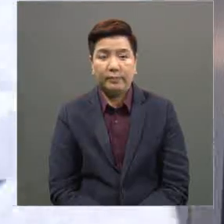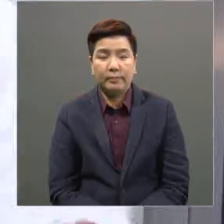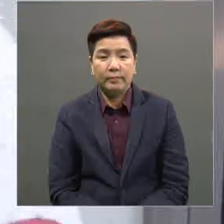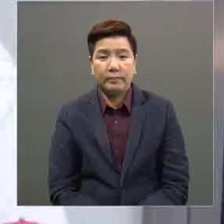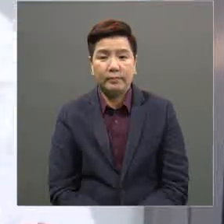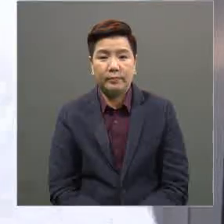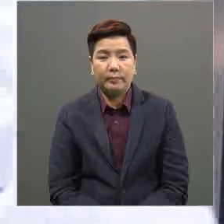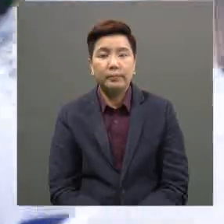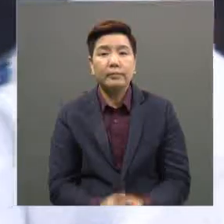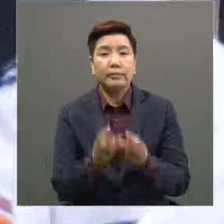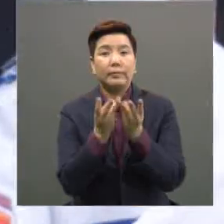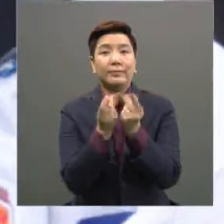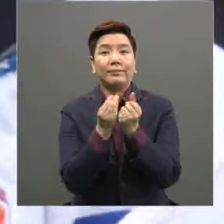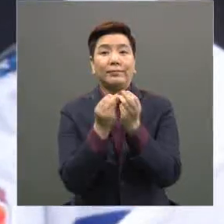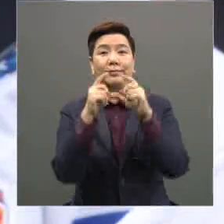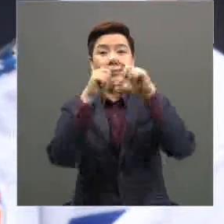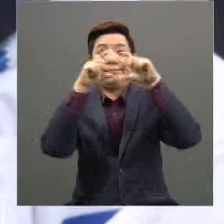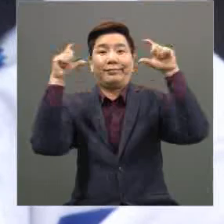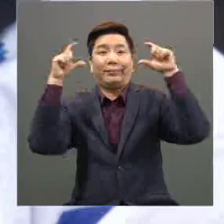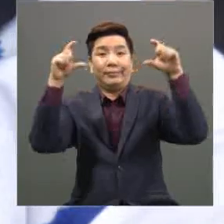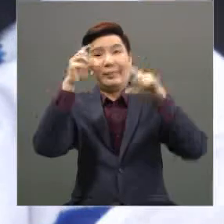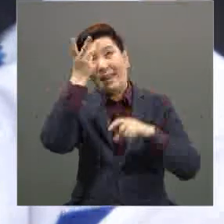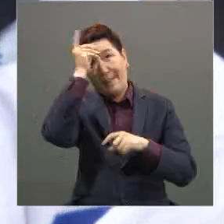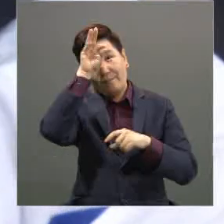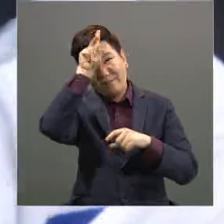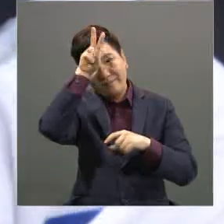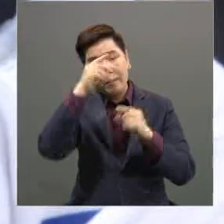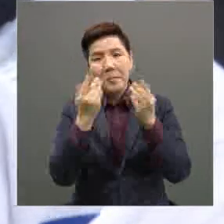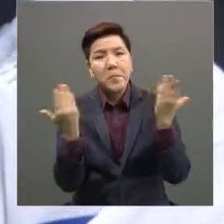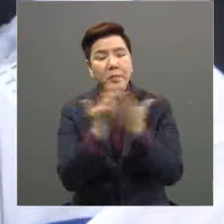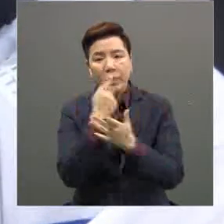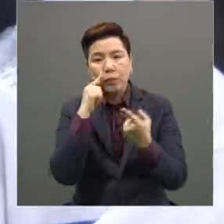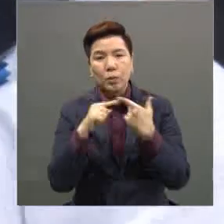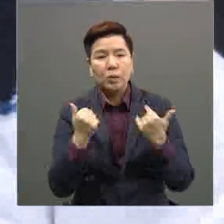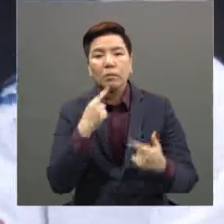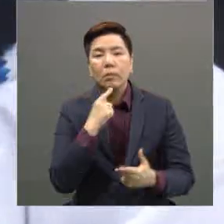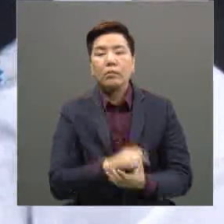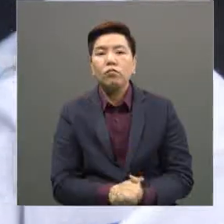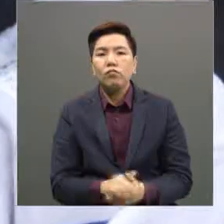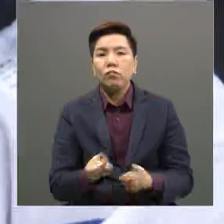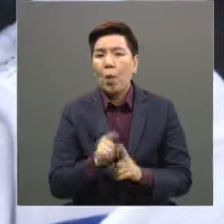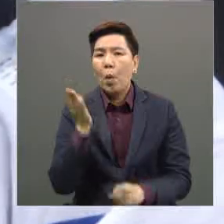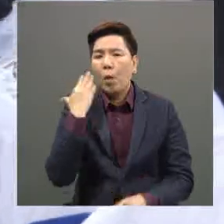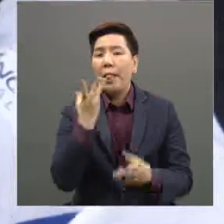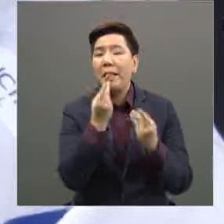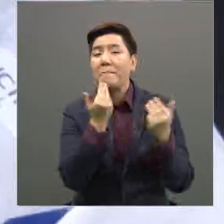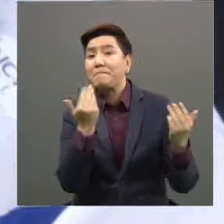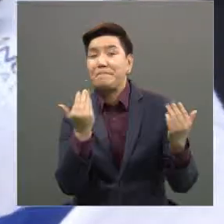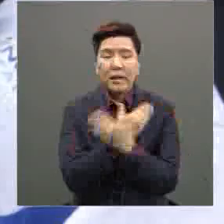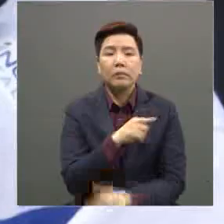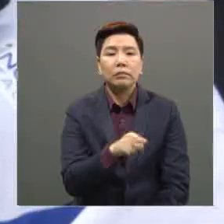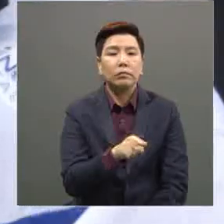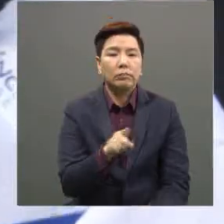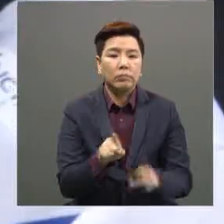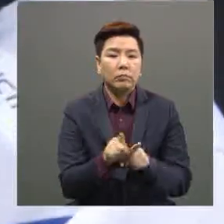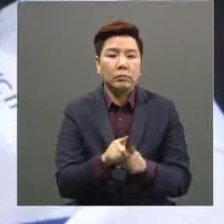เบอร์ เปลี่ยนเบอร ์อะไรเงี้ยเรามองยังไง เปลี่ยนเบอร์และมันก็เหมือนกับตอนที่มีช่วงนึงที่มันเปลี่ยนอ่ะพี่แต่ว่า